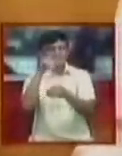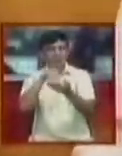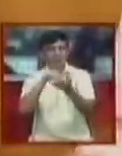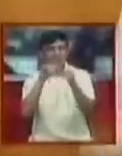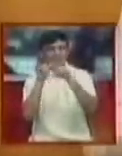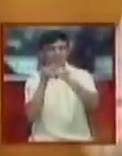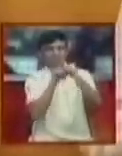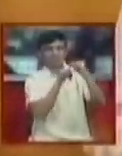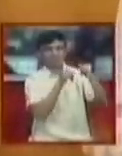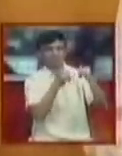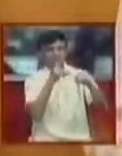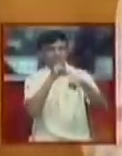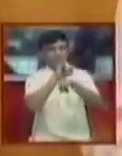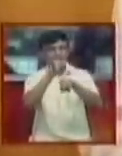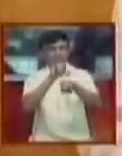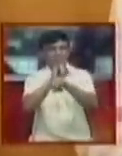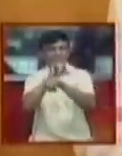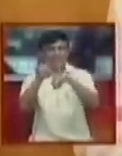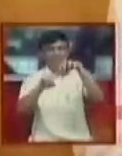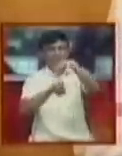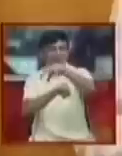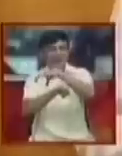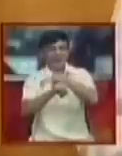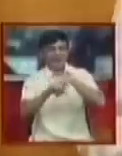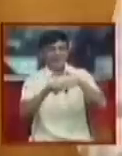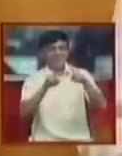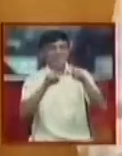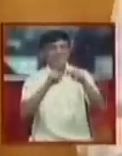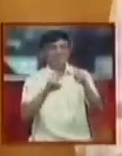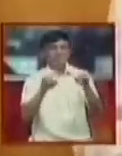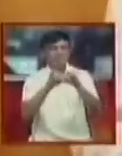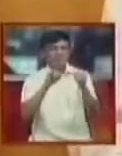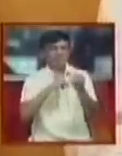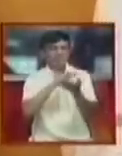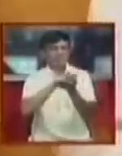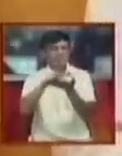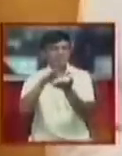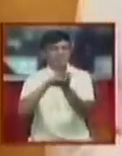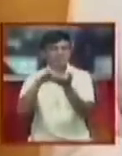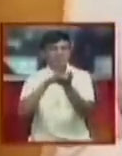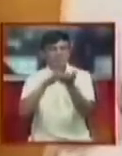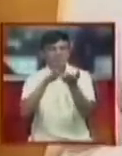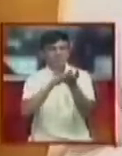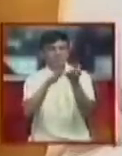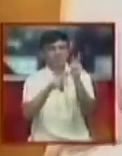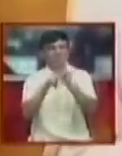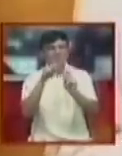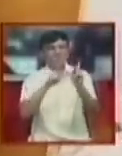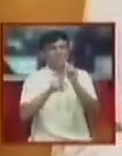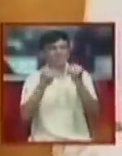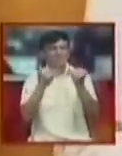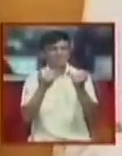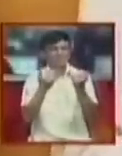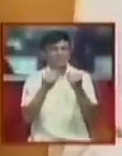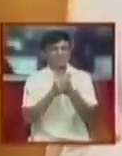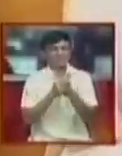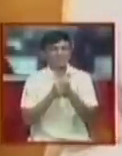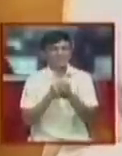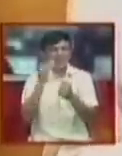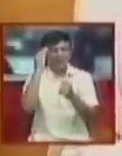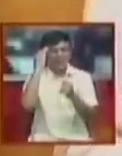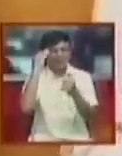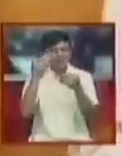coastline. Mainam na rin po siguro kung maglilinis-linis na ng mga hangar ang ating sandatahang lakas.